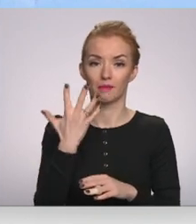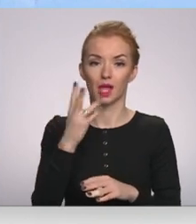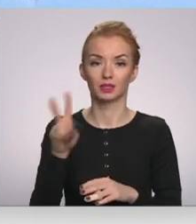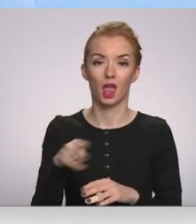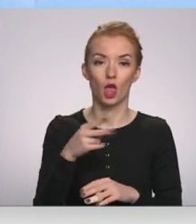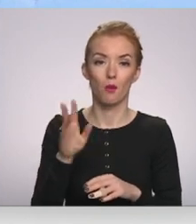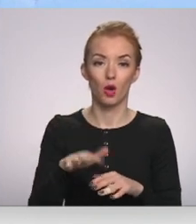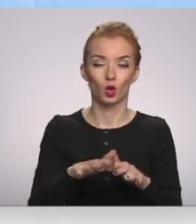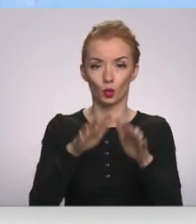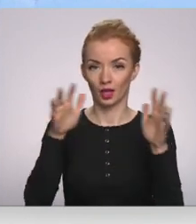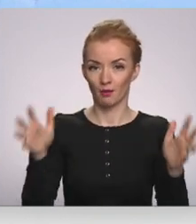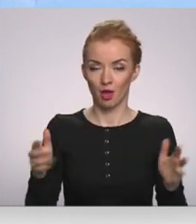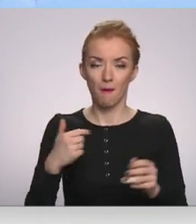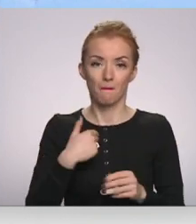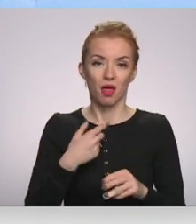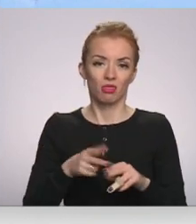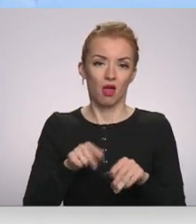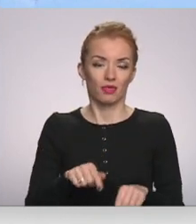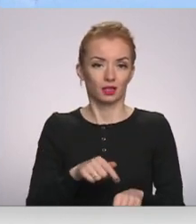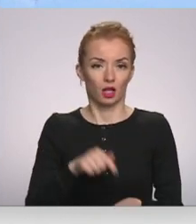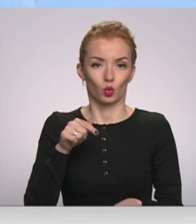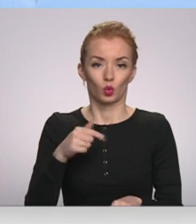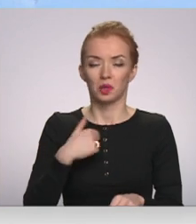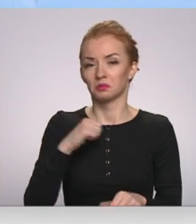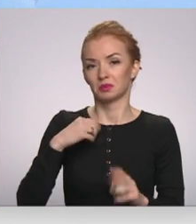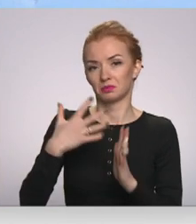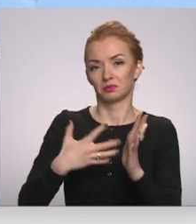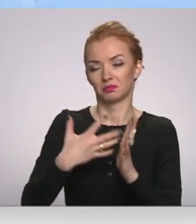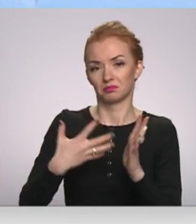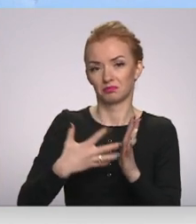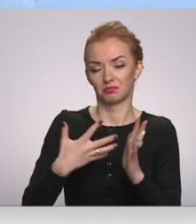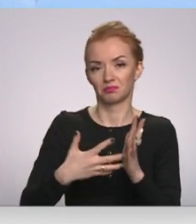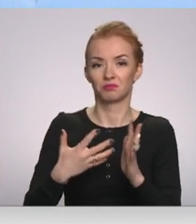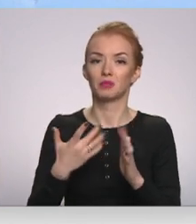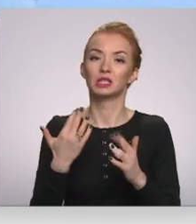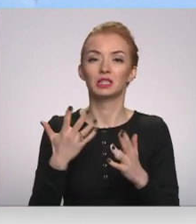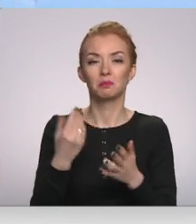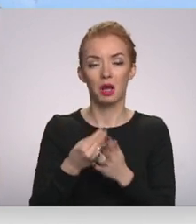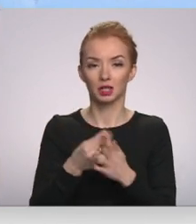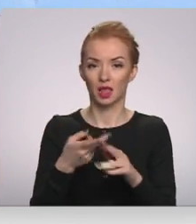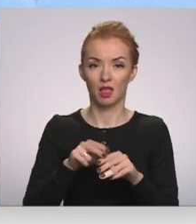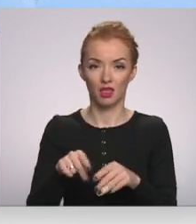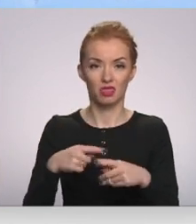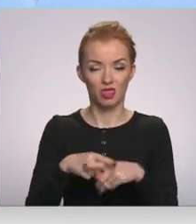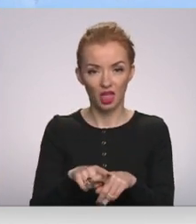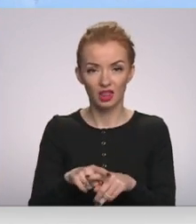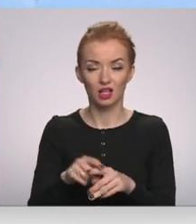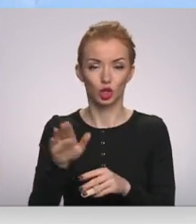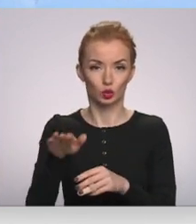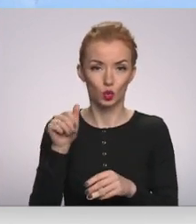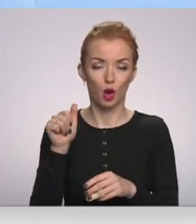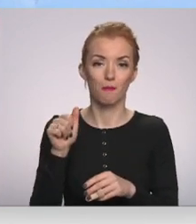par kubikmetru. Nu, man tāda sajūta ir, cik es pareiķināju savā galvā, cik varētu izmaksāt šādas tehnikas un